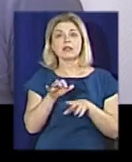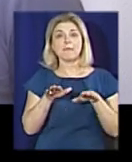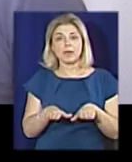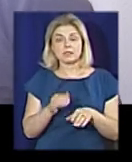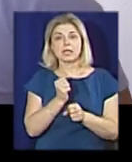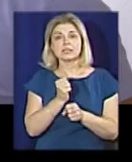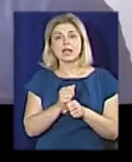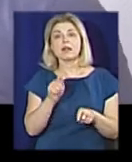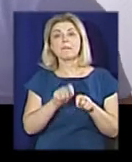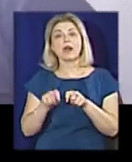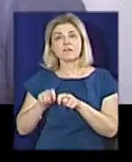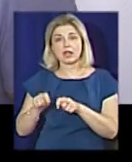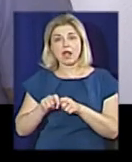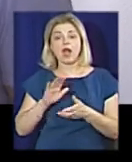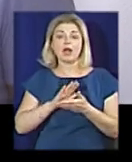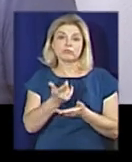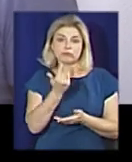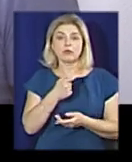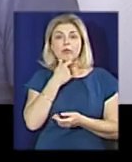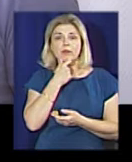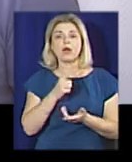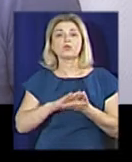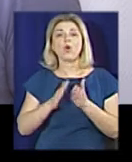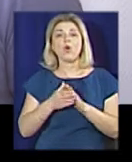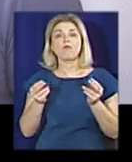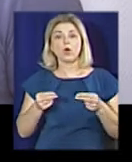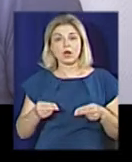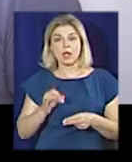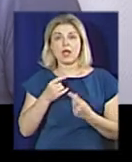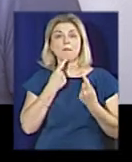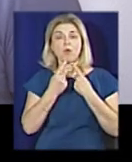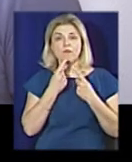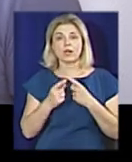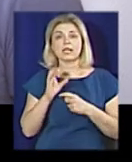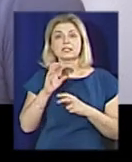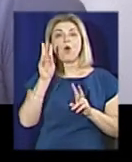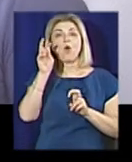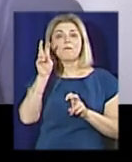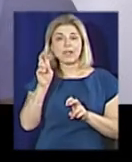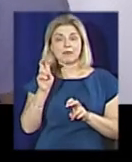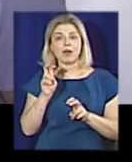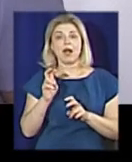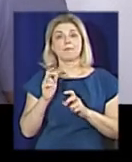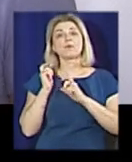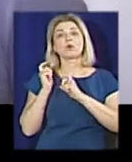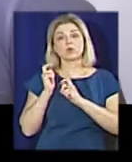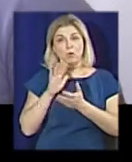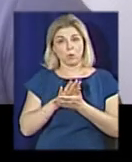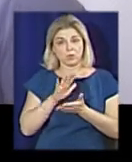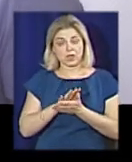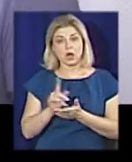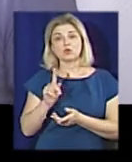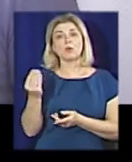перевірку наявності договорів і переговоримо також з компанією-перевізником, щоб вони нам дали інформацію